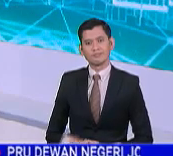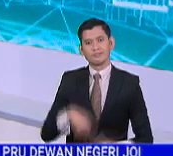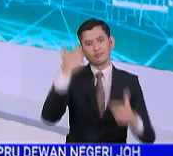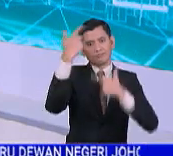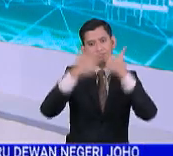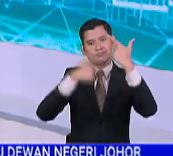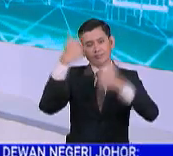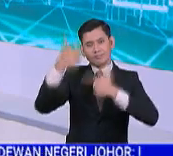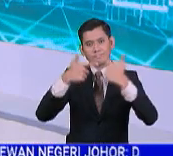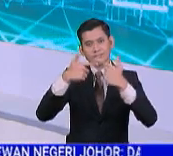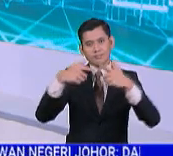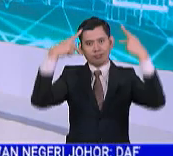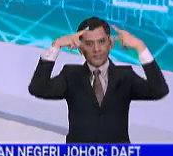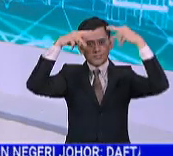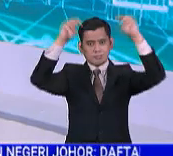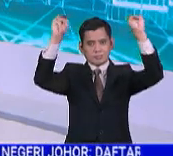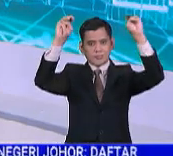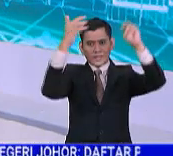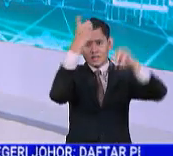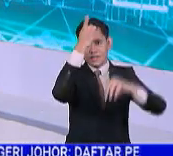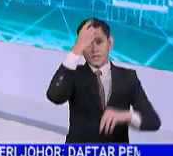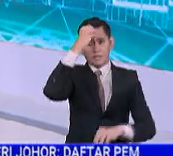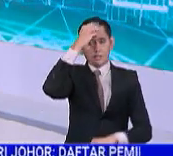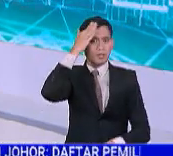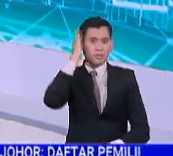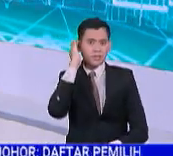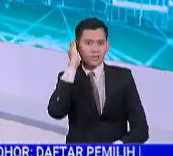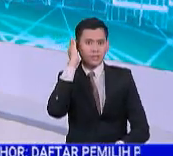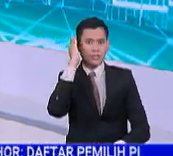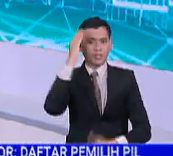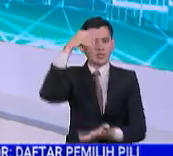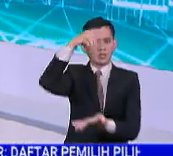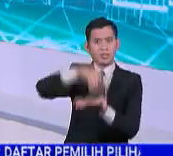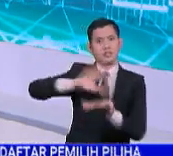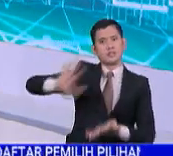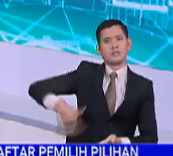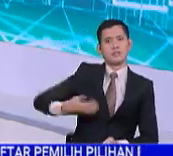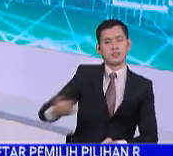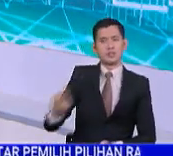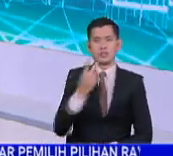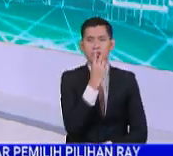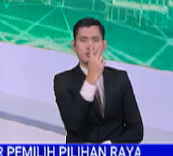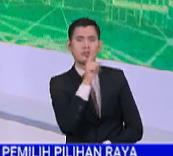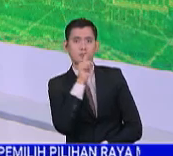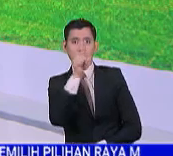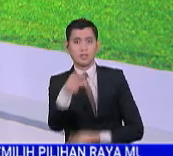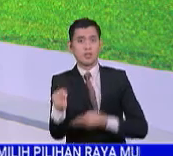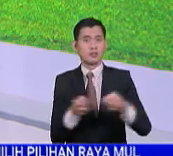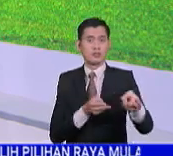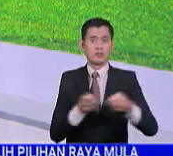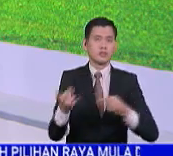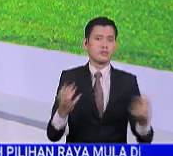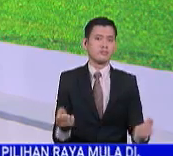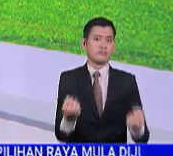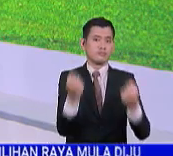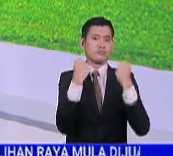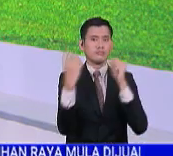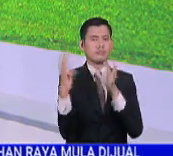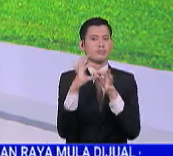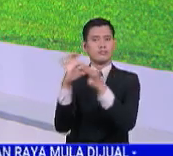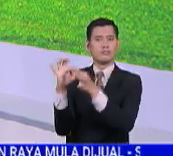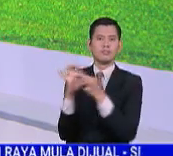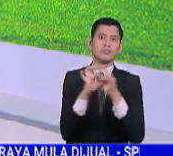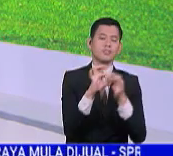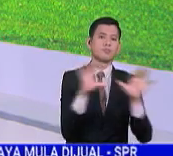slawatan resmi Perdana Menteri Datuk Seri Ismail Sabri aku ke kemboja dilihat sebagai usaha memperkokoh hubungan yang